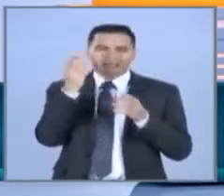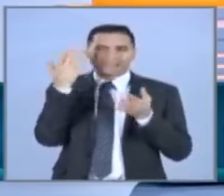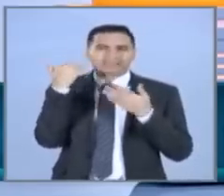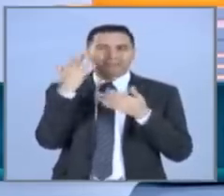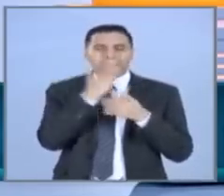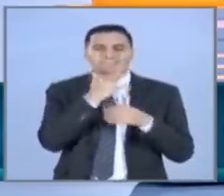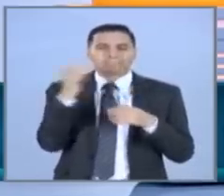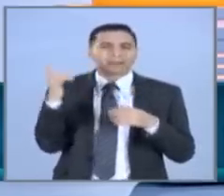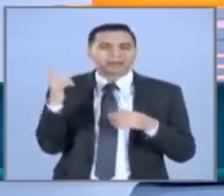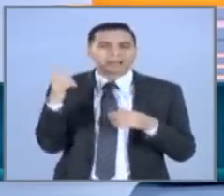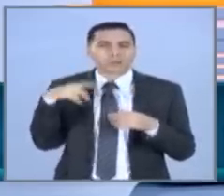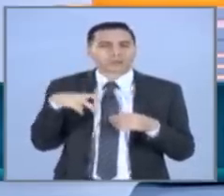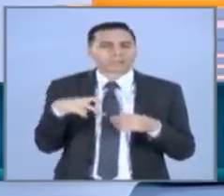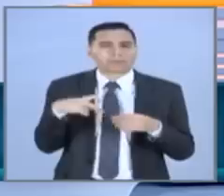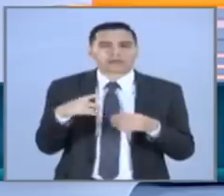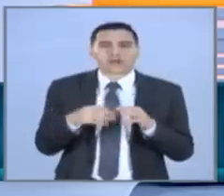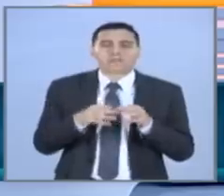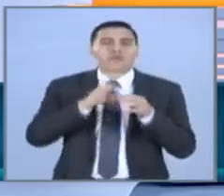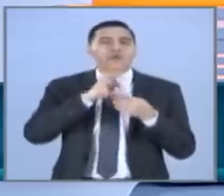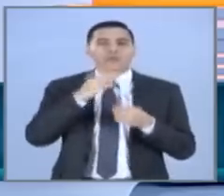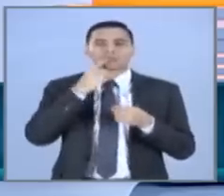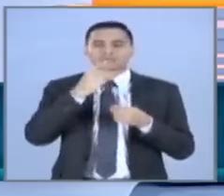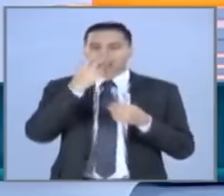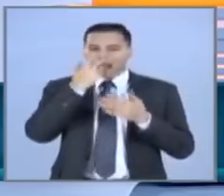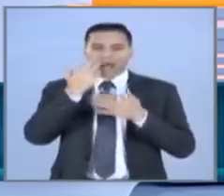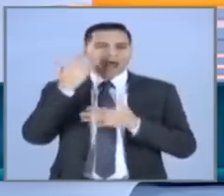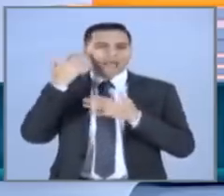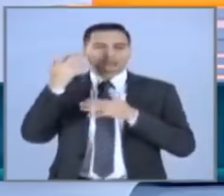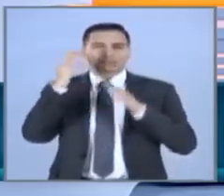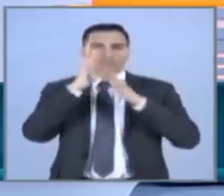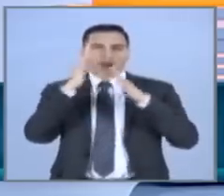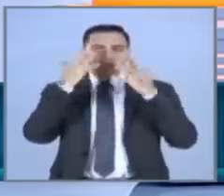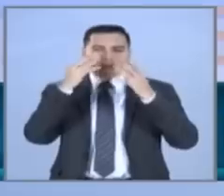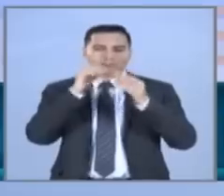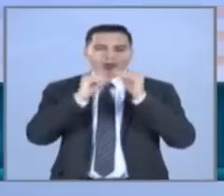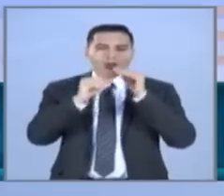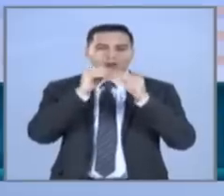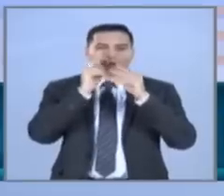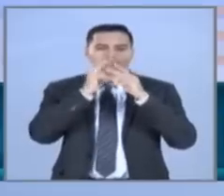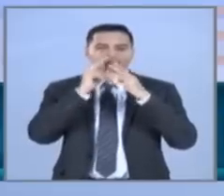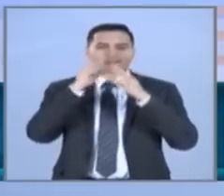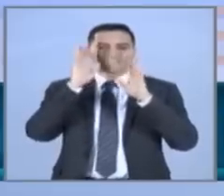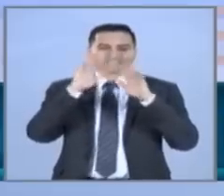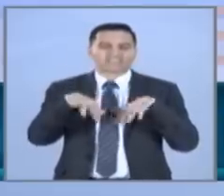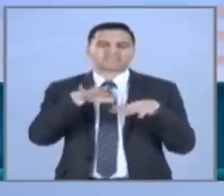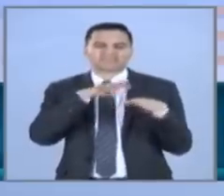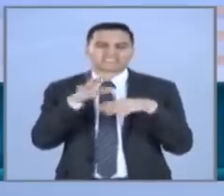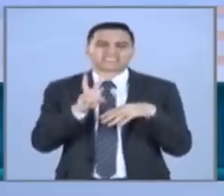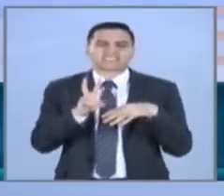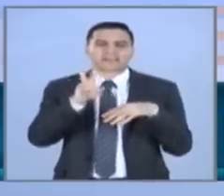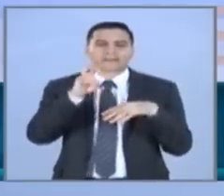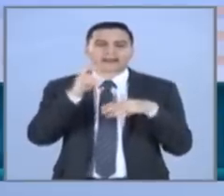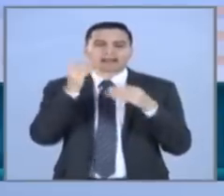من 180 مليون سنة، في أكتر من 70